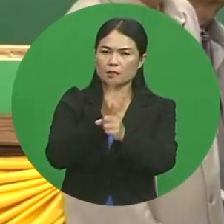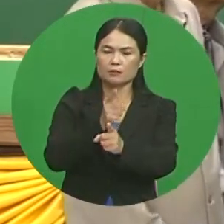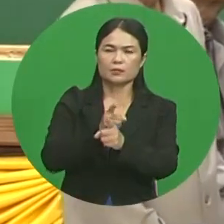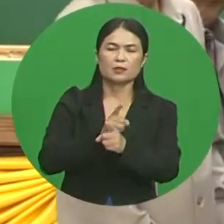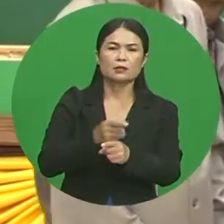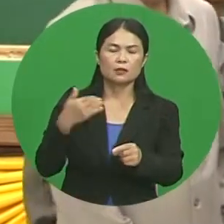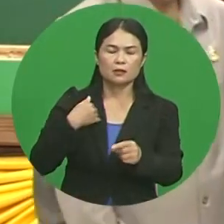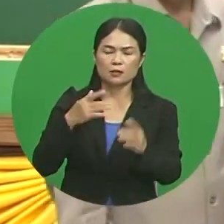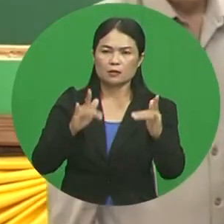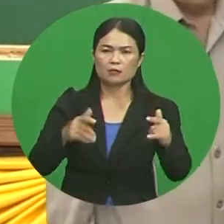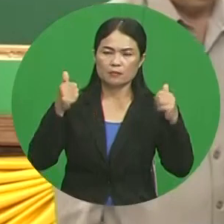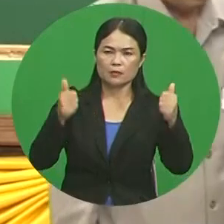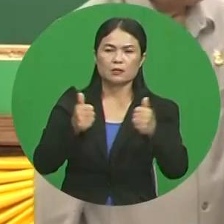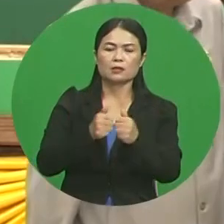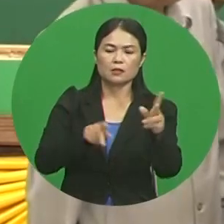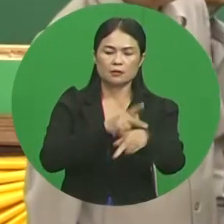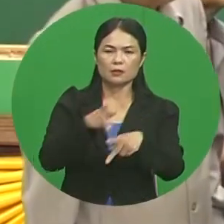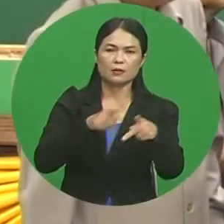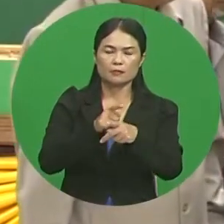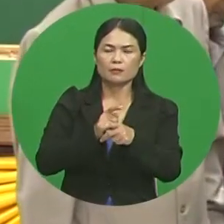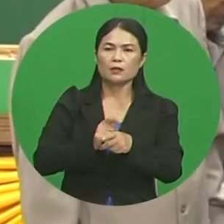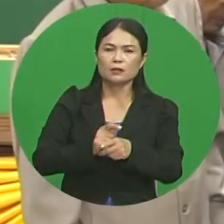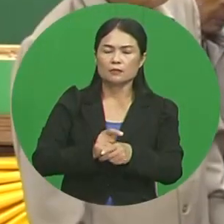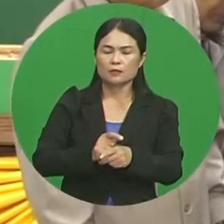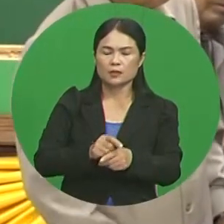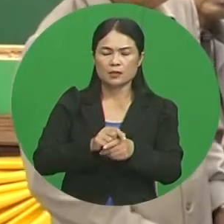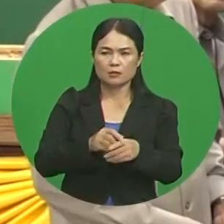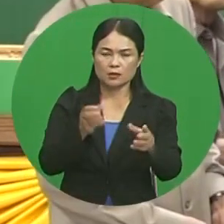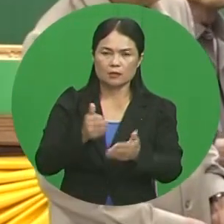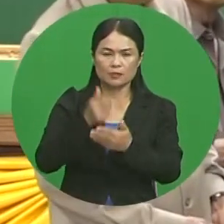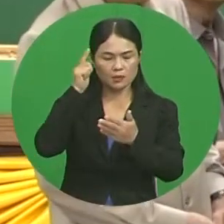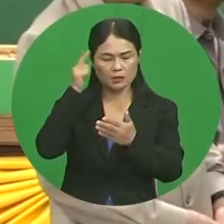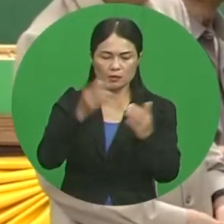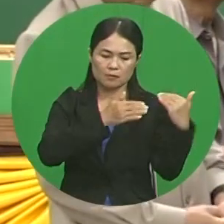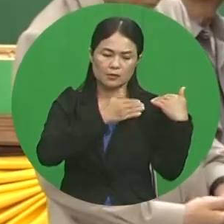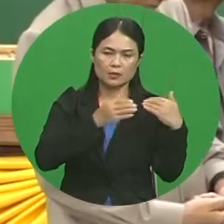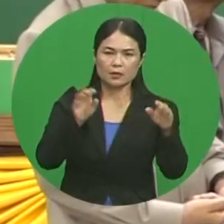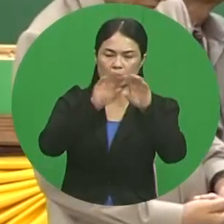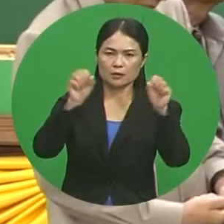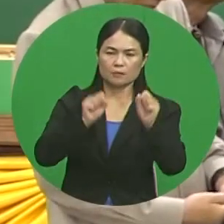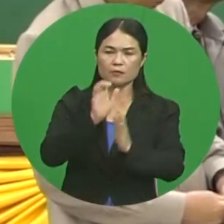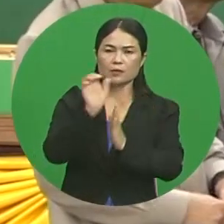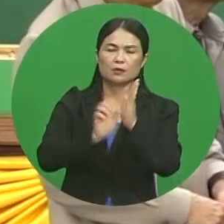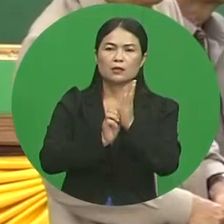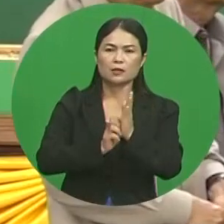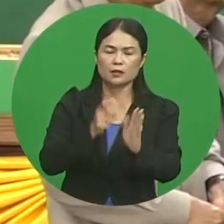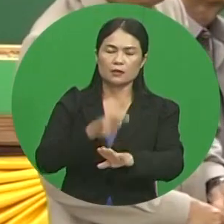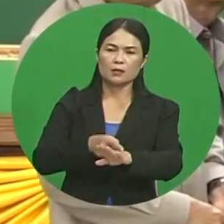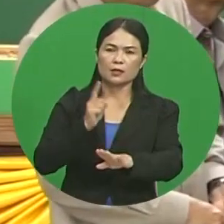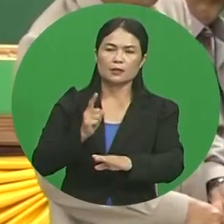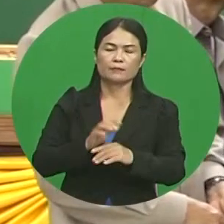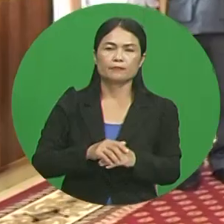ៅមានប្រសិទ្ធភាពប្រជាពលរដ្ឋមានភាពកក់ក្ដៅនិងជំនឿទុកចិត្តលើប្រព័ន្ធច្បាប់និងតុលាការ